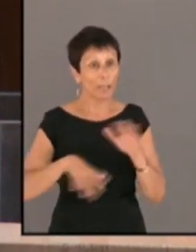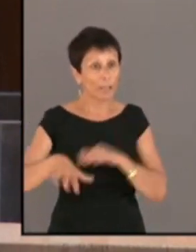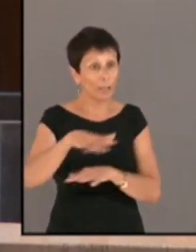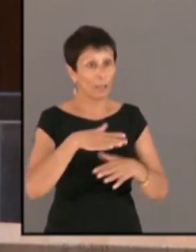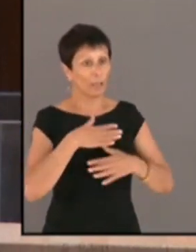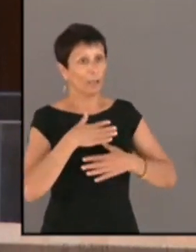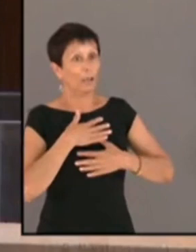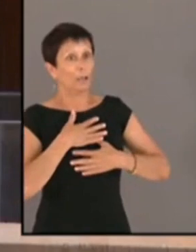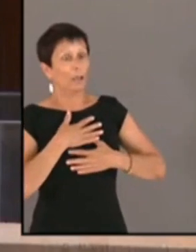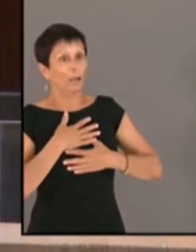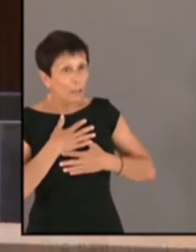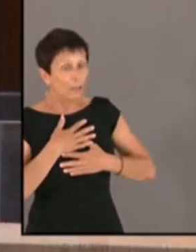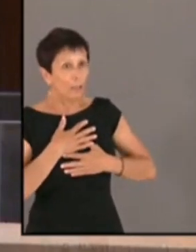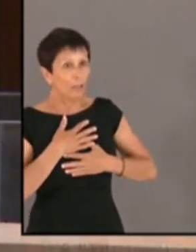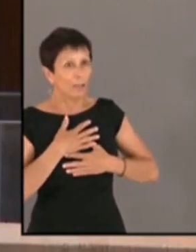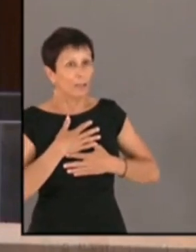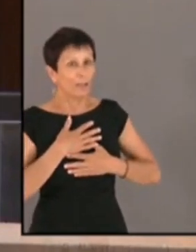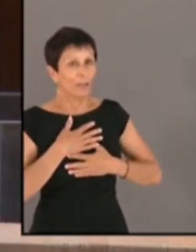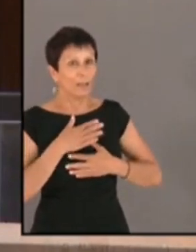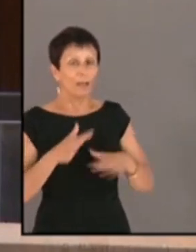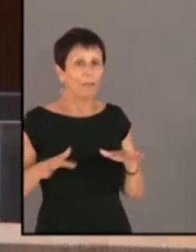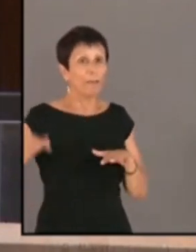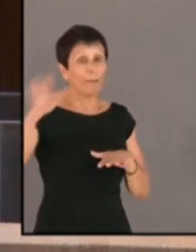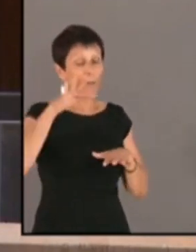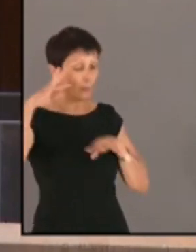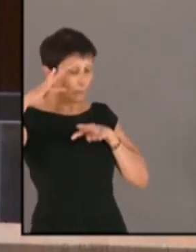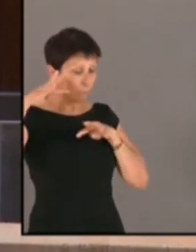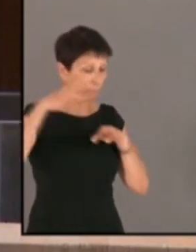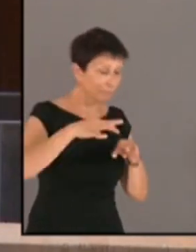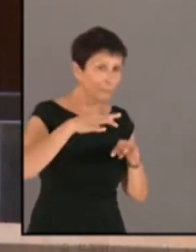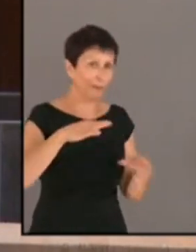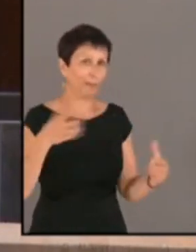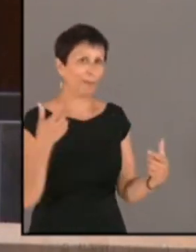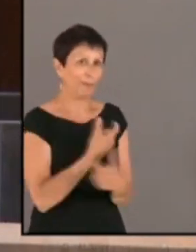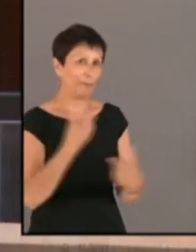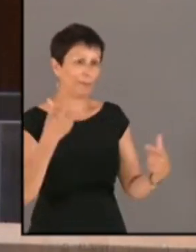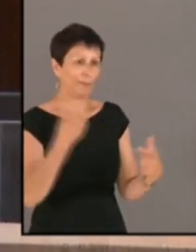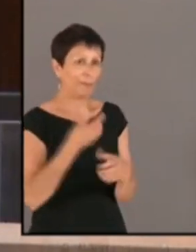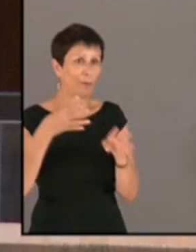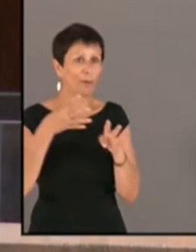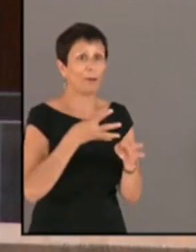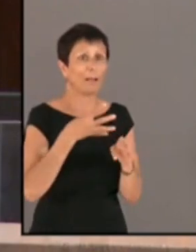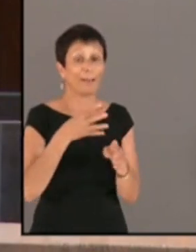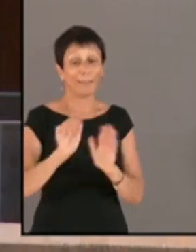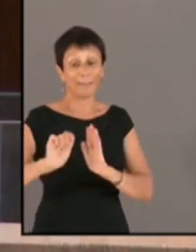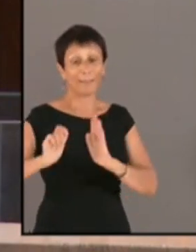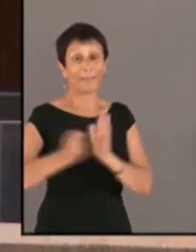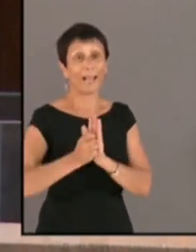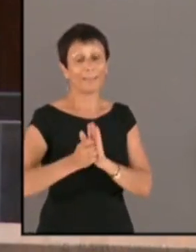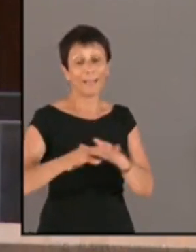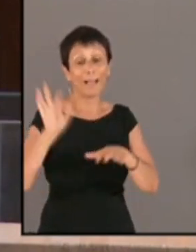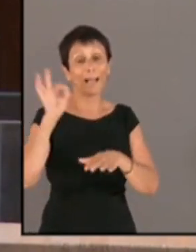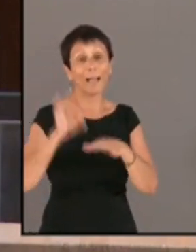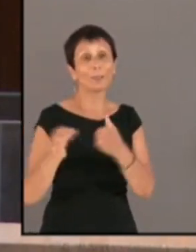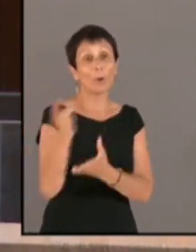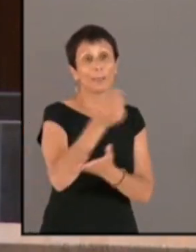de Marseille encore la risée de la France entière à l'occasion des élections départementales